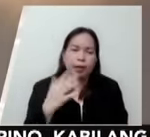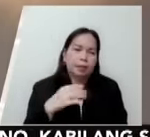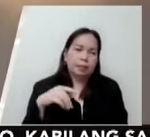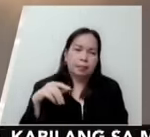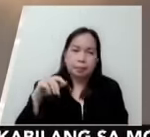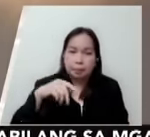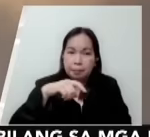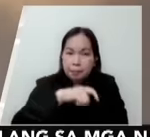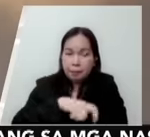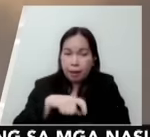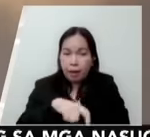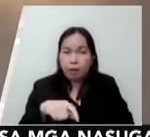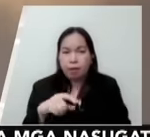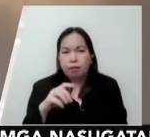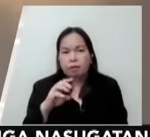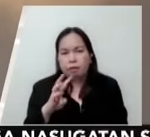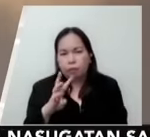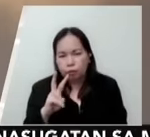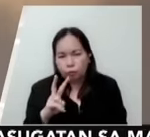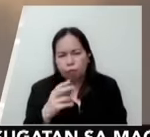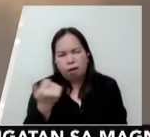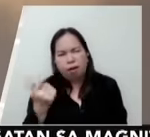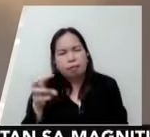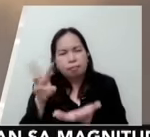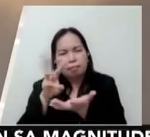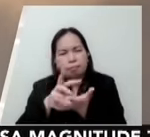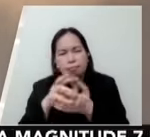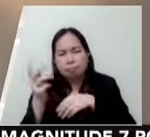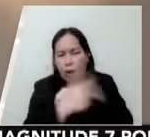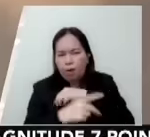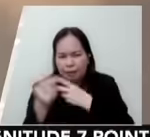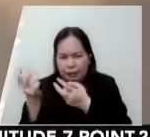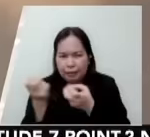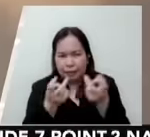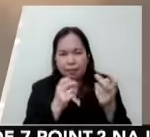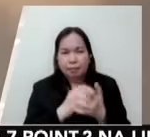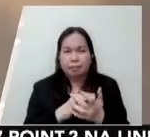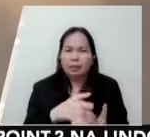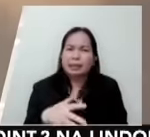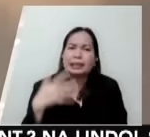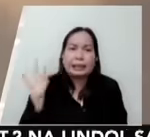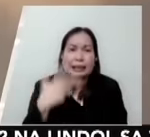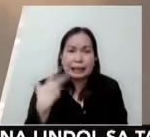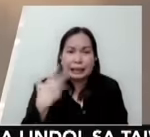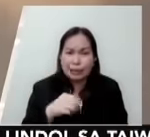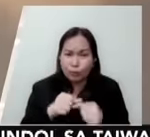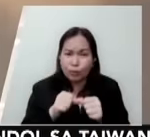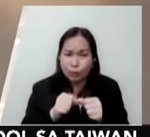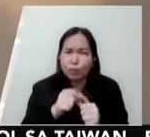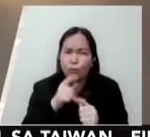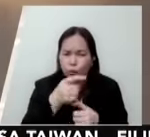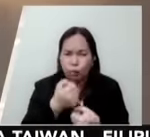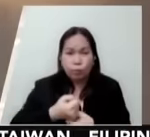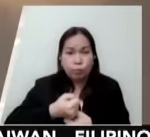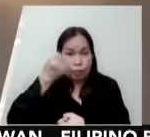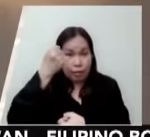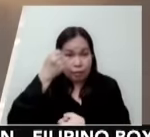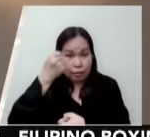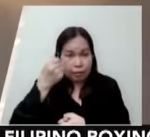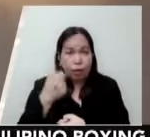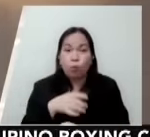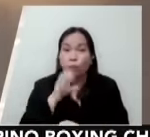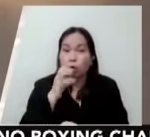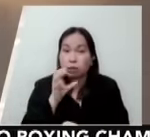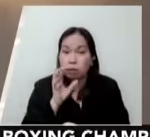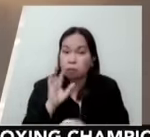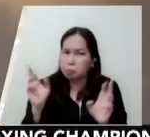degrees Celsius sa iba pang probinsya. Ngayong tumitindi ang init, lagi pong magdala ng payong, uminom ng maraming tubig at